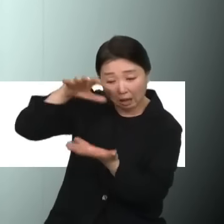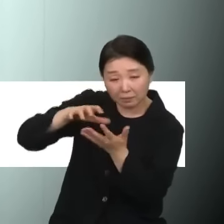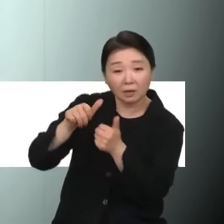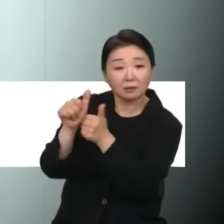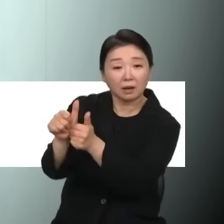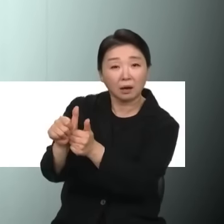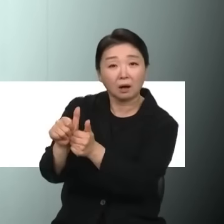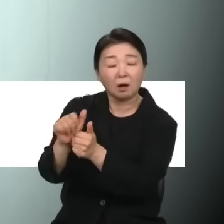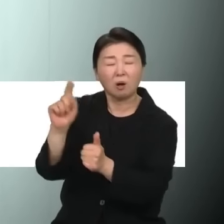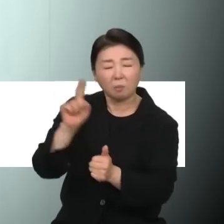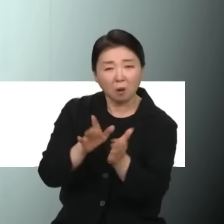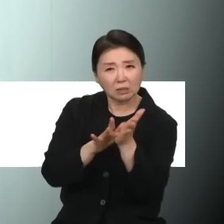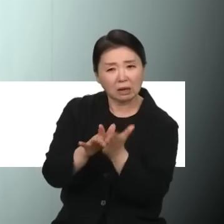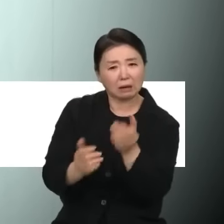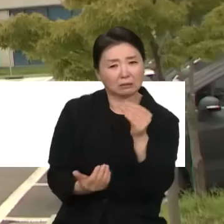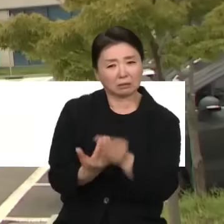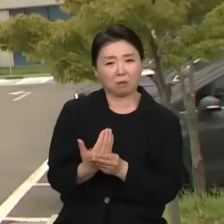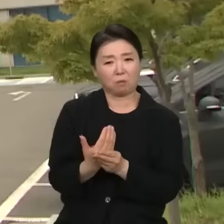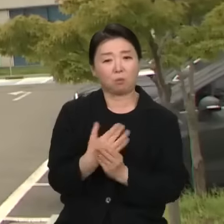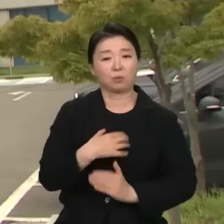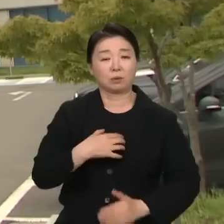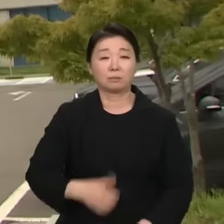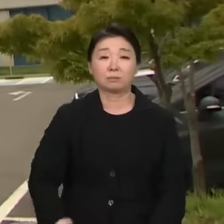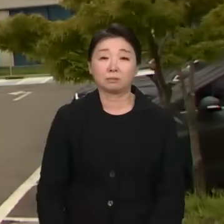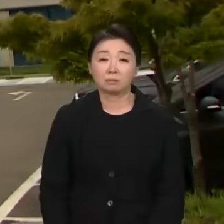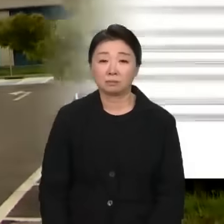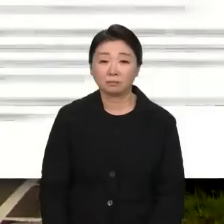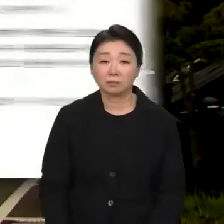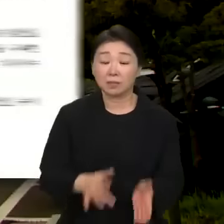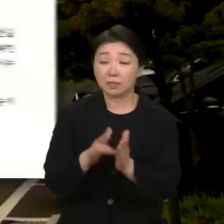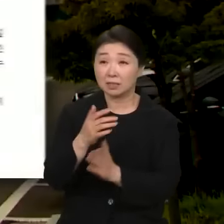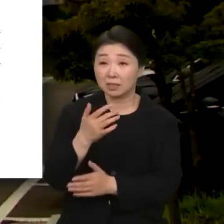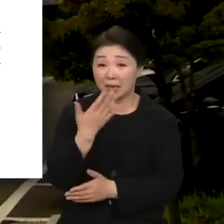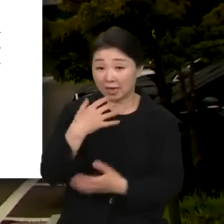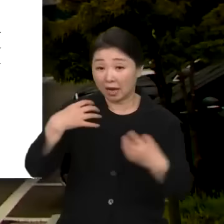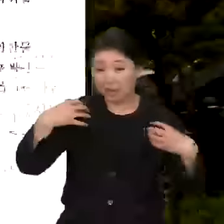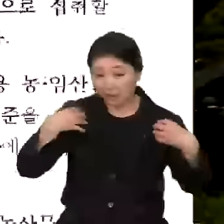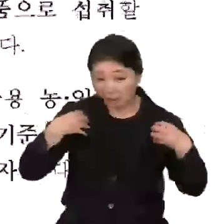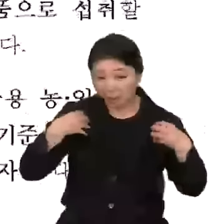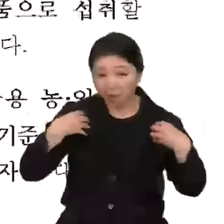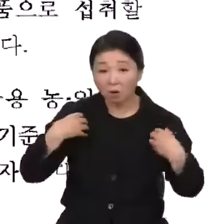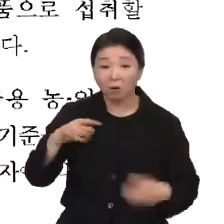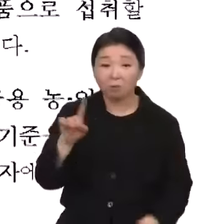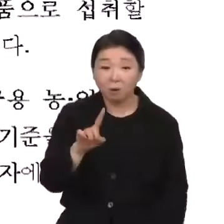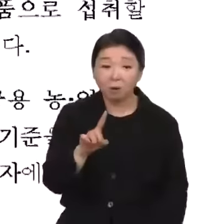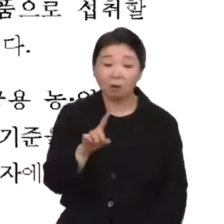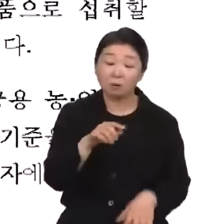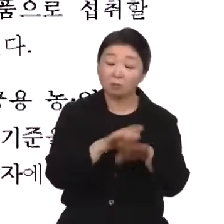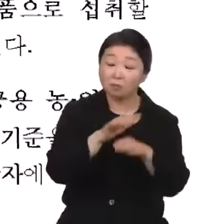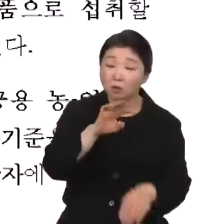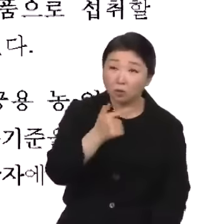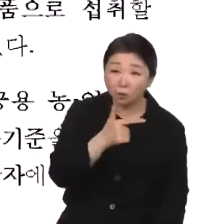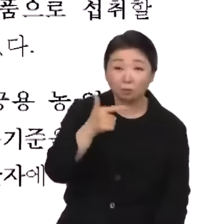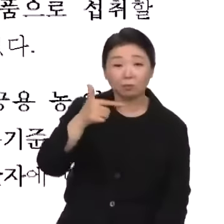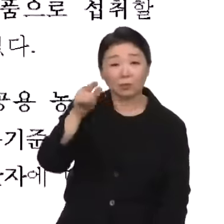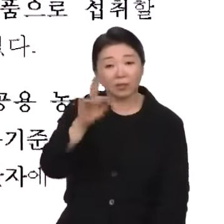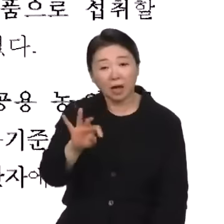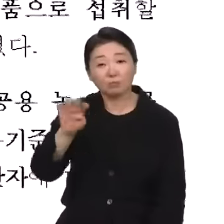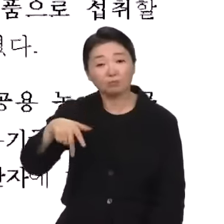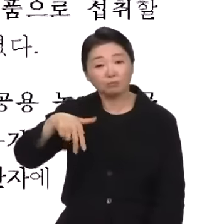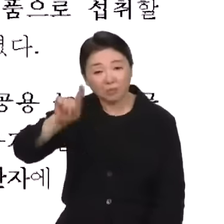어떤 약화사고도 발생할 수 있고요. 식약처는 이렇게 부처손과 상기생, 시옷뿌리, 향부자 등 식용이